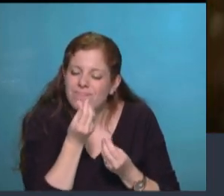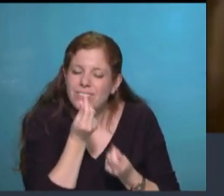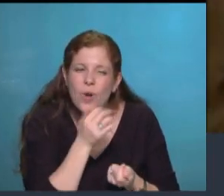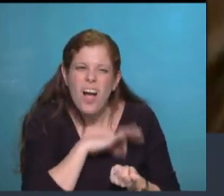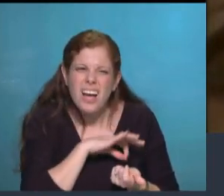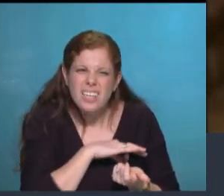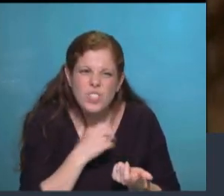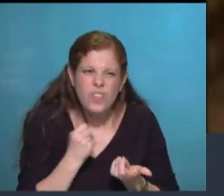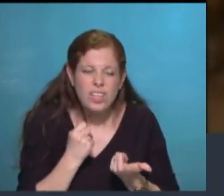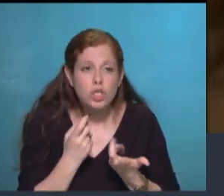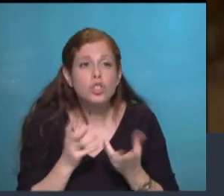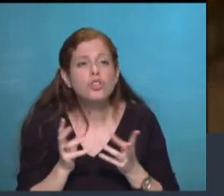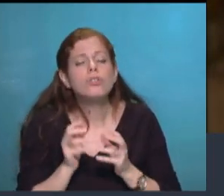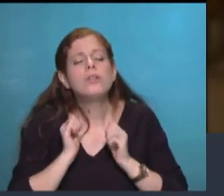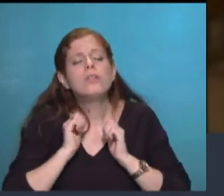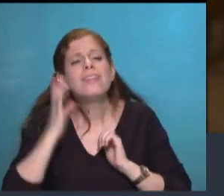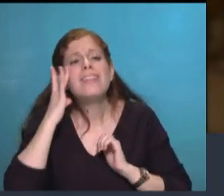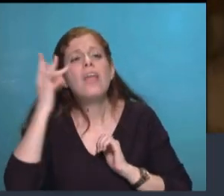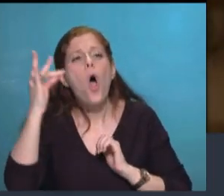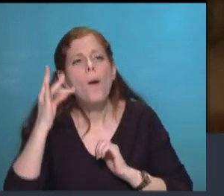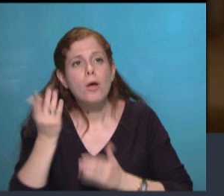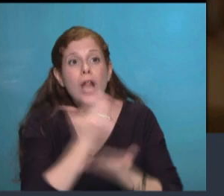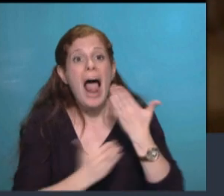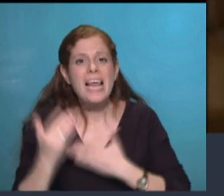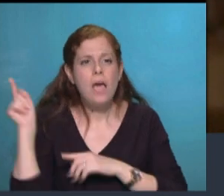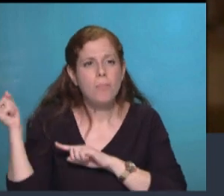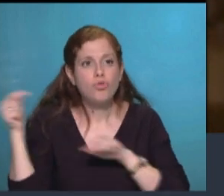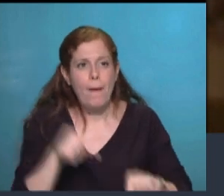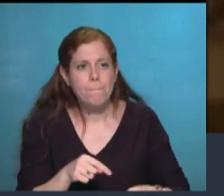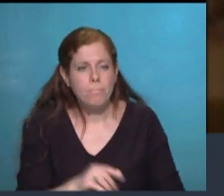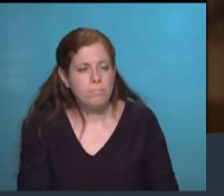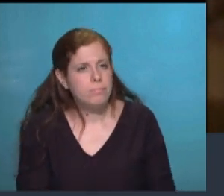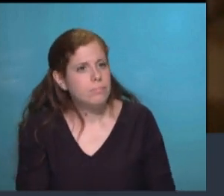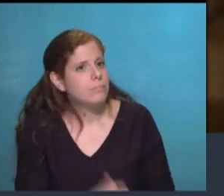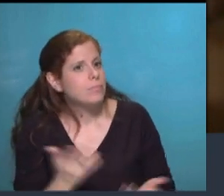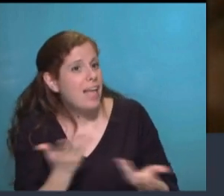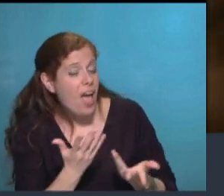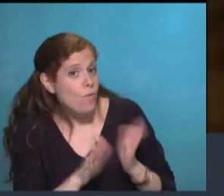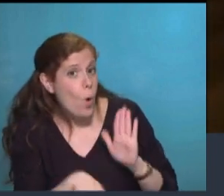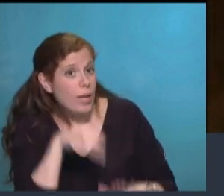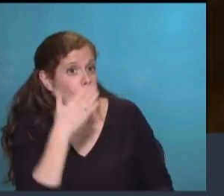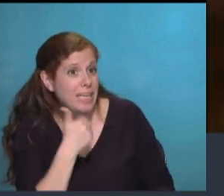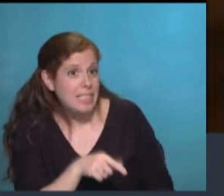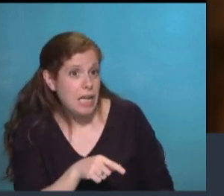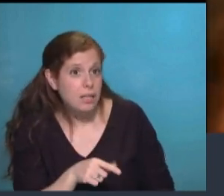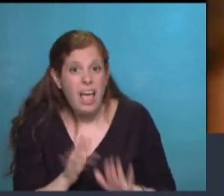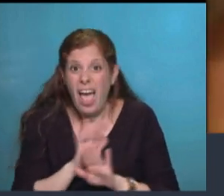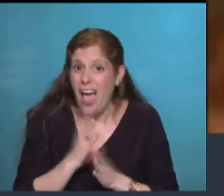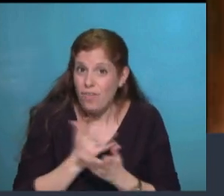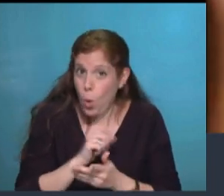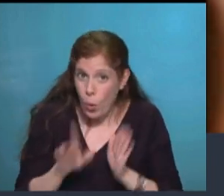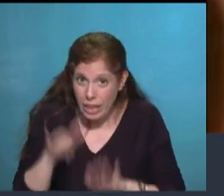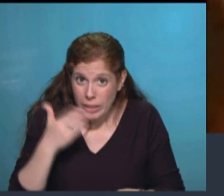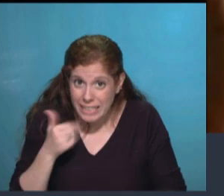בשקט את הטראומה של העלייה הבהולה משם. איפה לא גדלה אותך כישראלית? איפה לא גידלה אותי כישראלית?